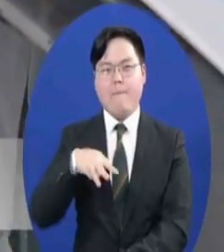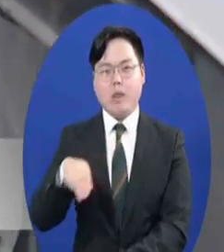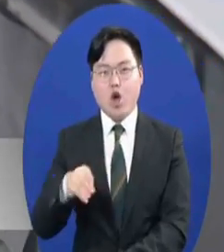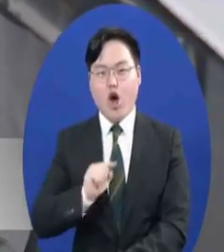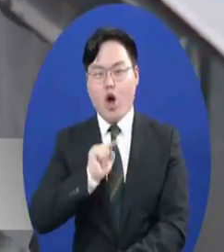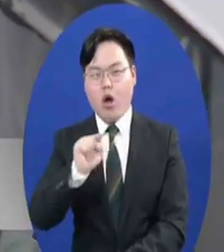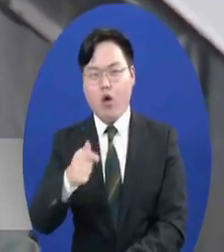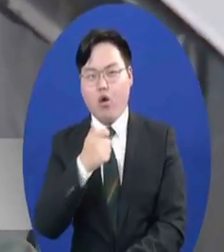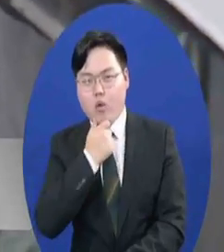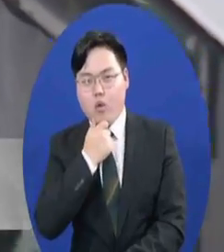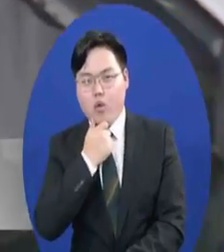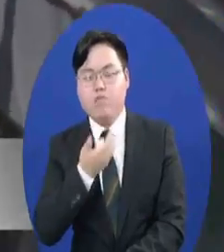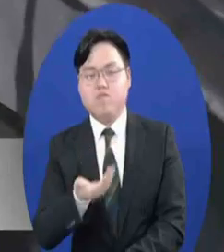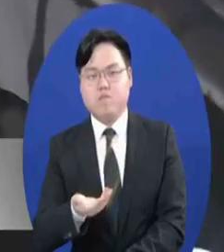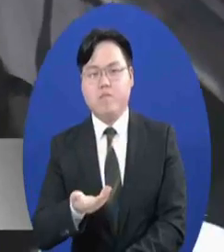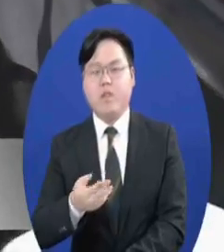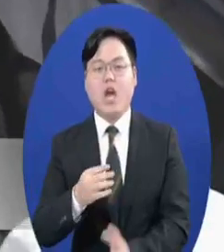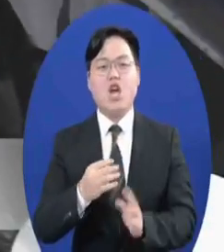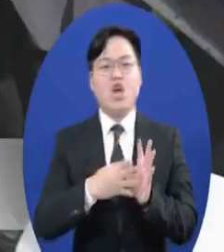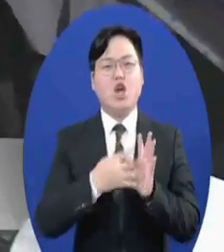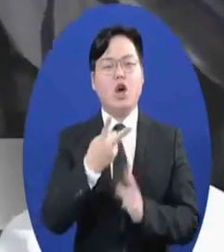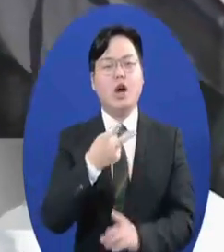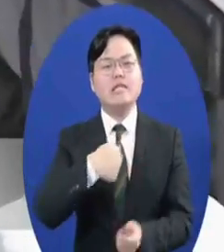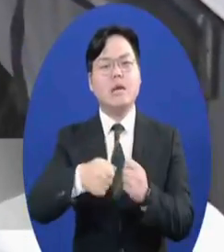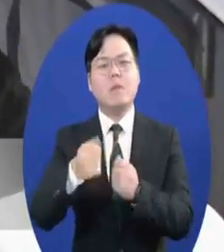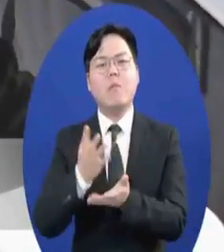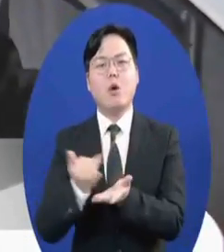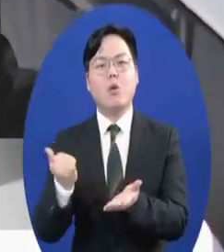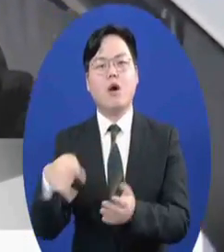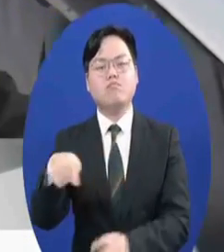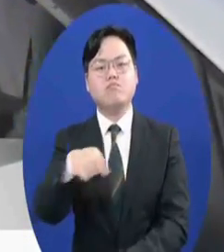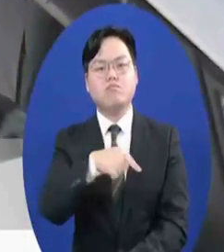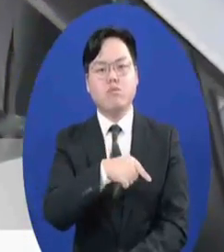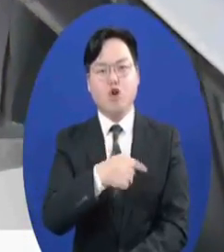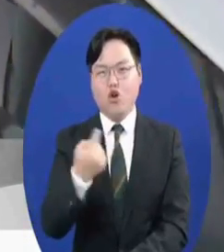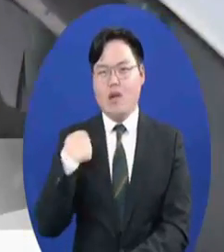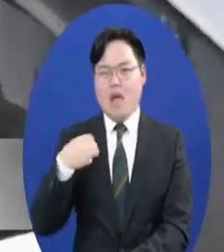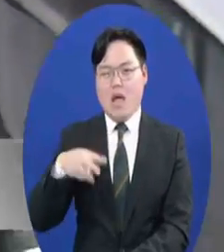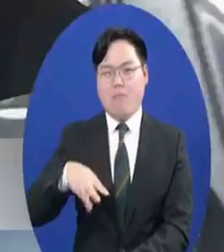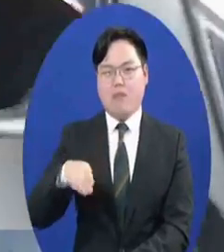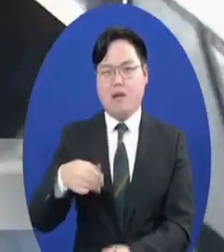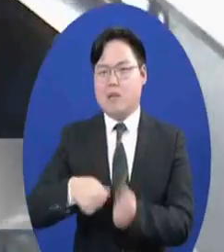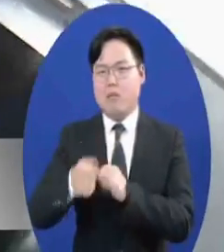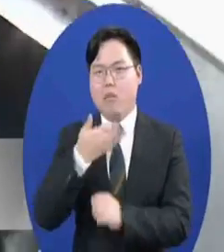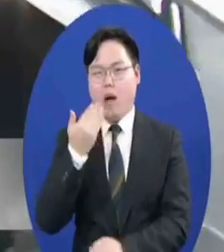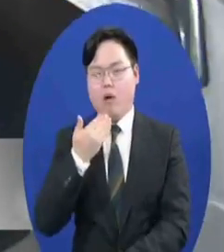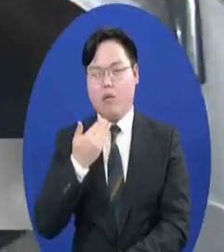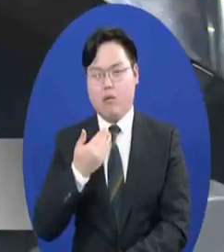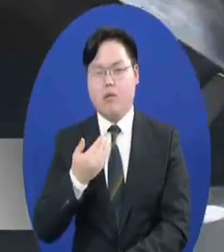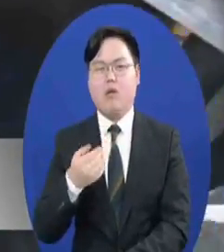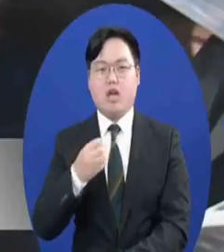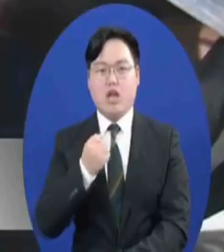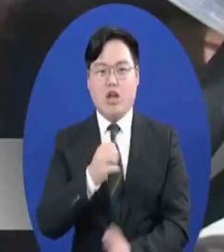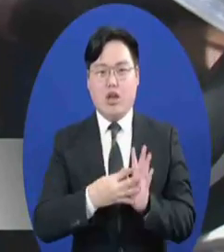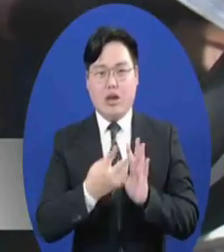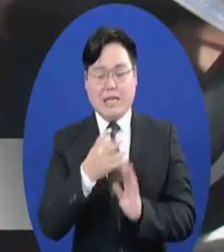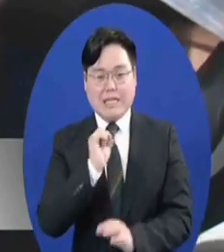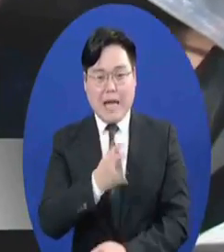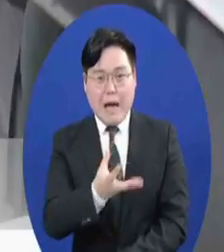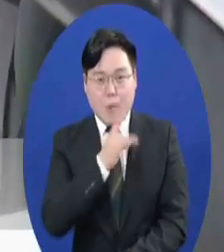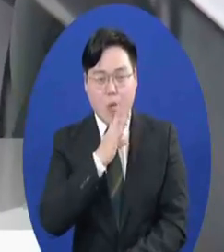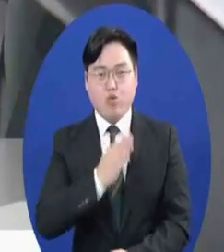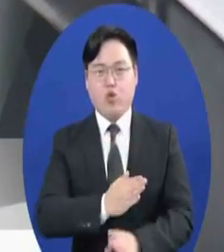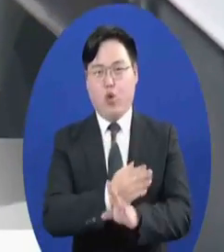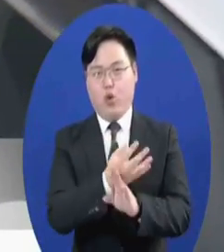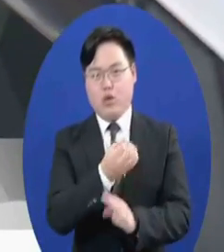явсан. 92 шатхуун гадуур байна уу? Өчигдрийн эмтээ дээр бас байхгүй нь л гэдэг ч үлээ. 92 арай сайн авах гэж байхгүй.